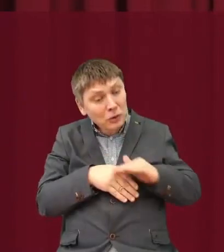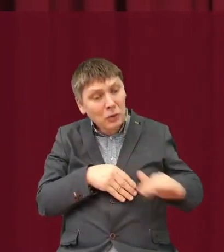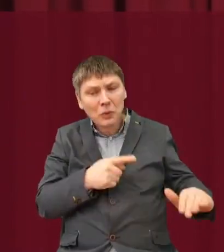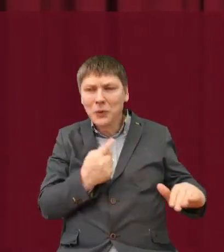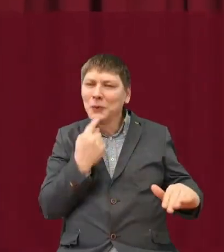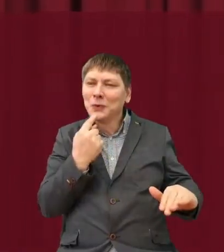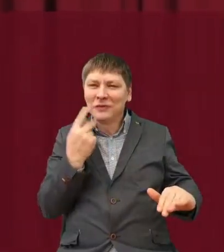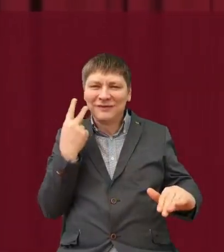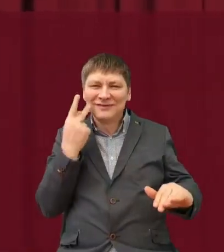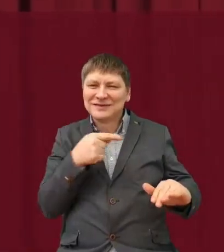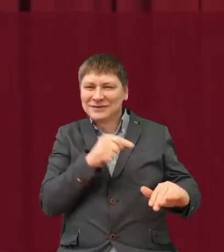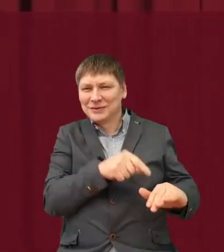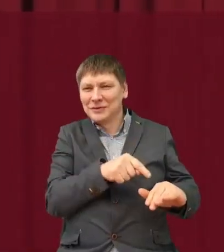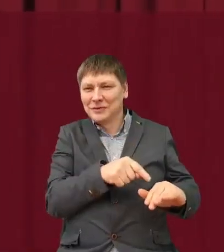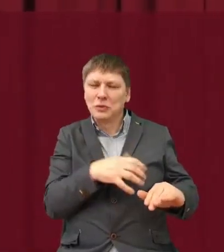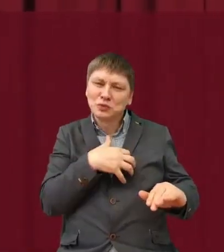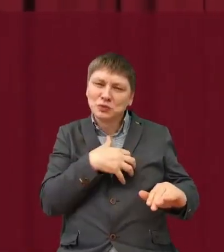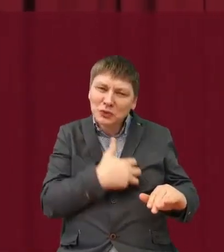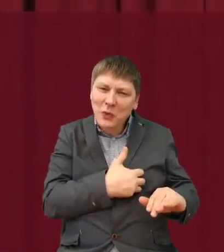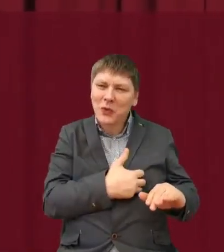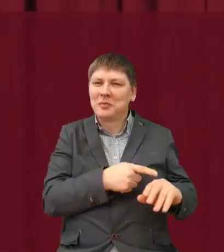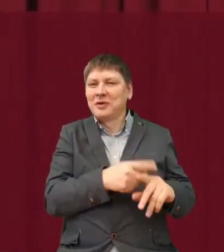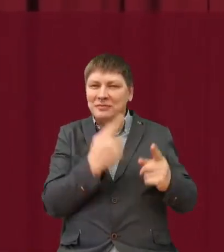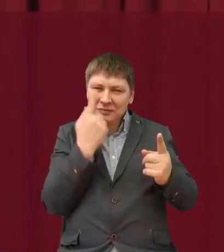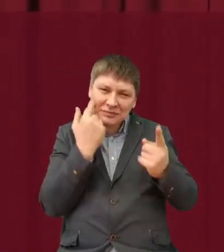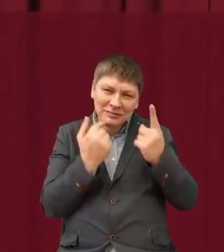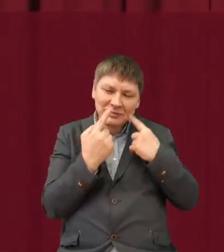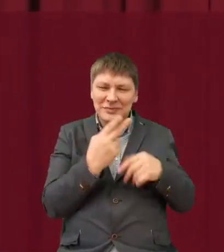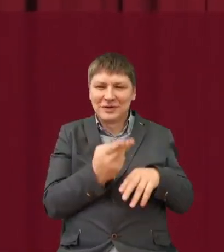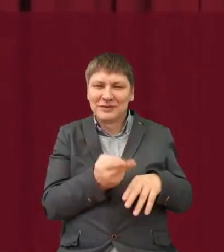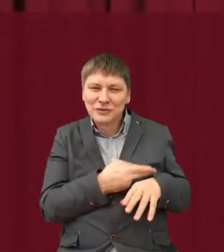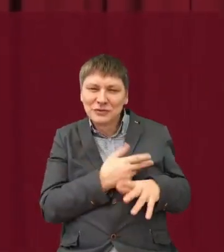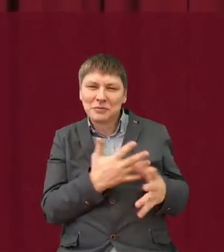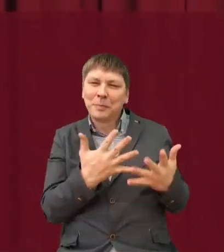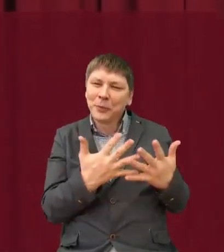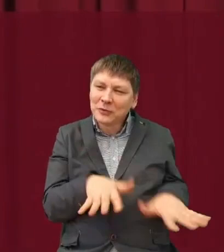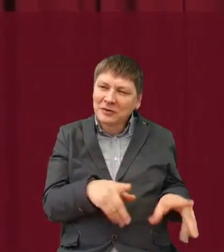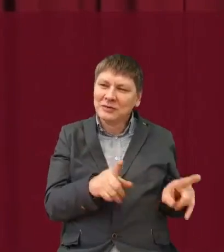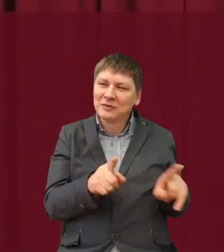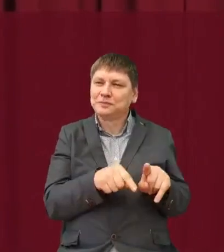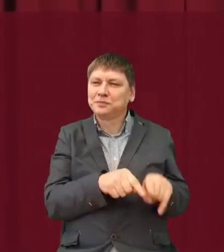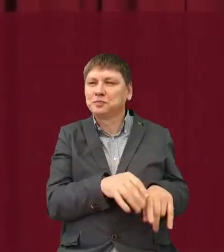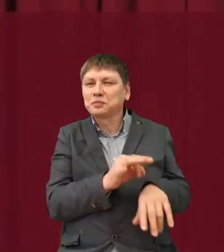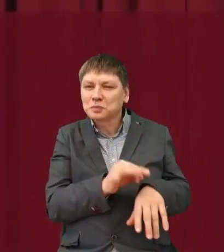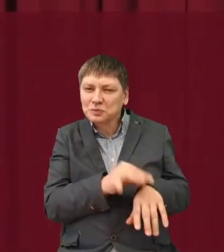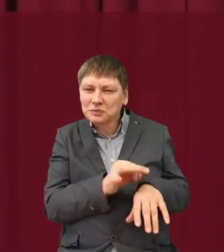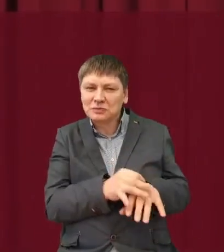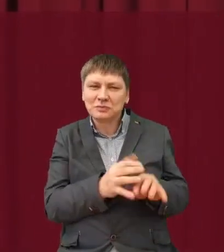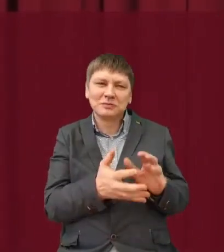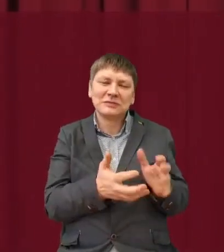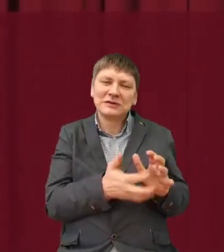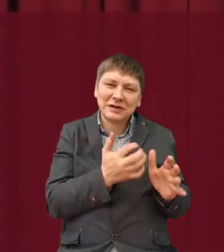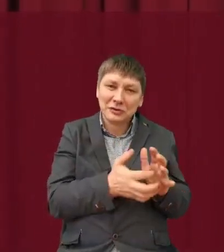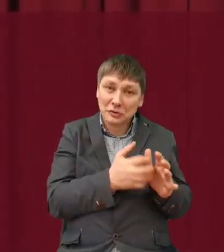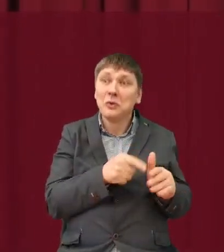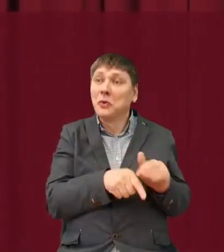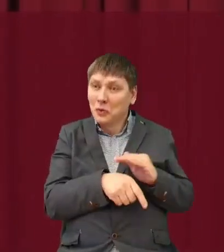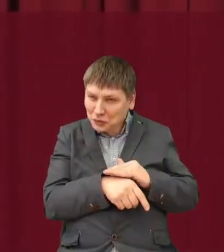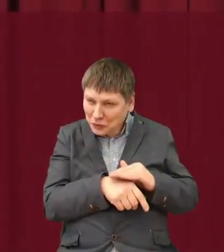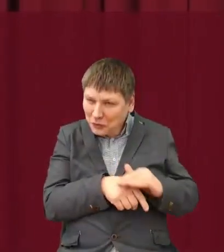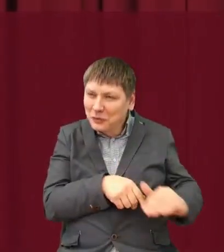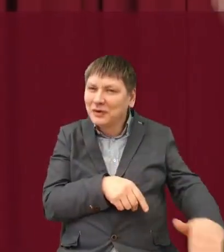место трудности это место скорбей это место лишения место может быть болезни недостатков